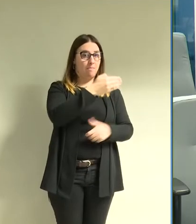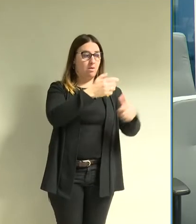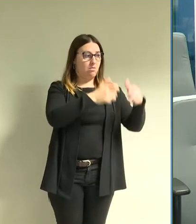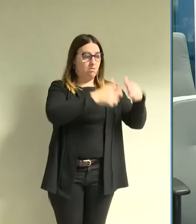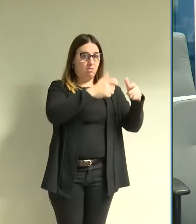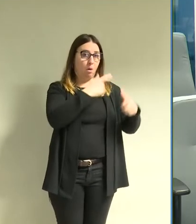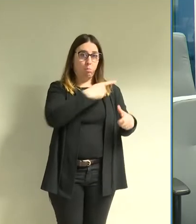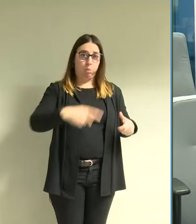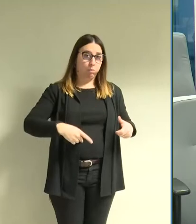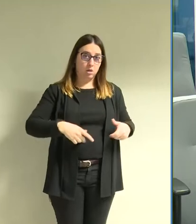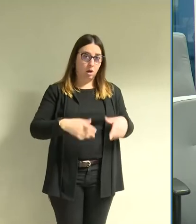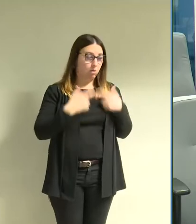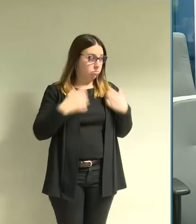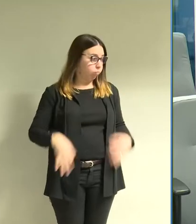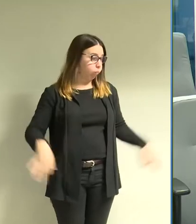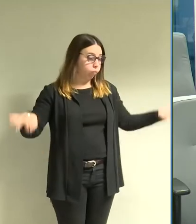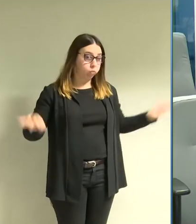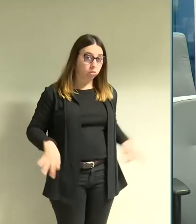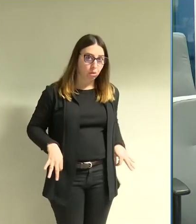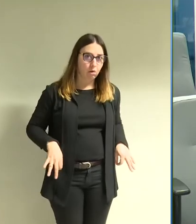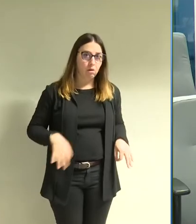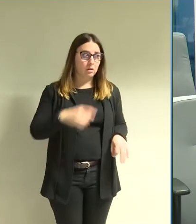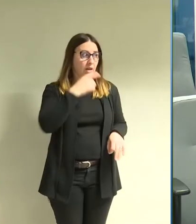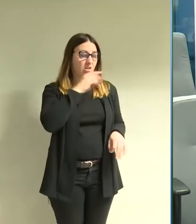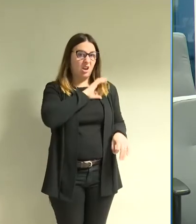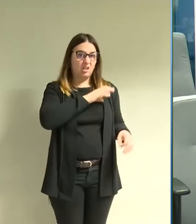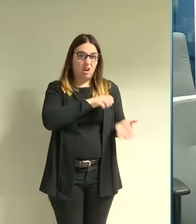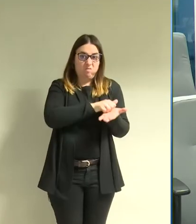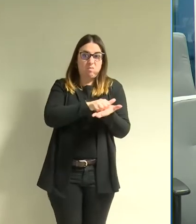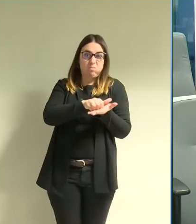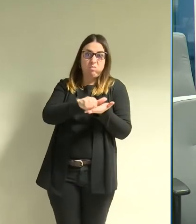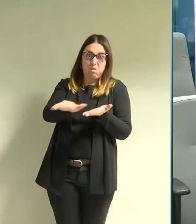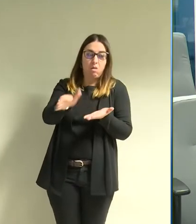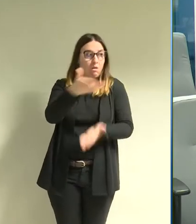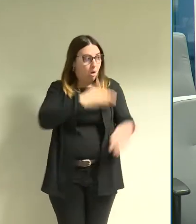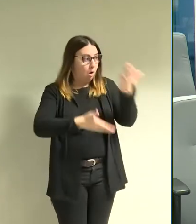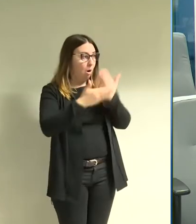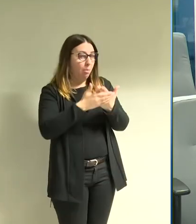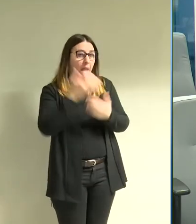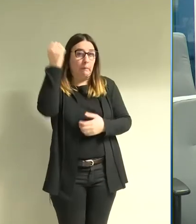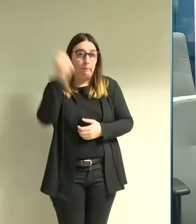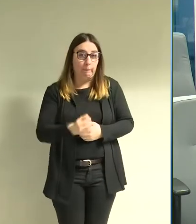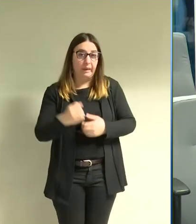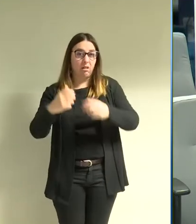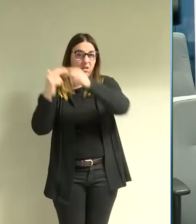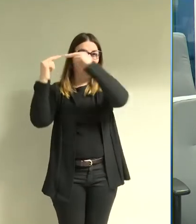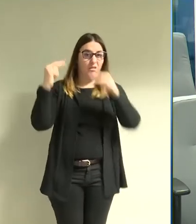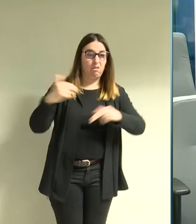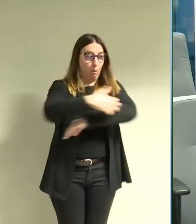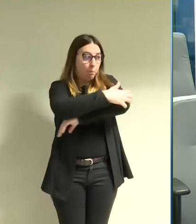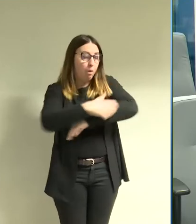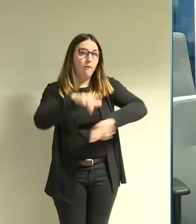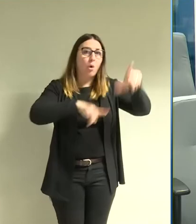propriétaires qui les incite à partir quand ils peuvent pour être remplacé par plus pauvre que comme un éclaireur ou comme